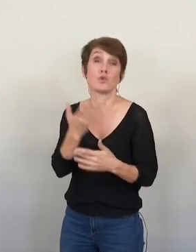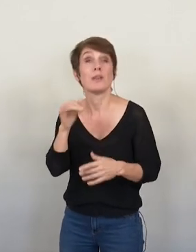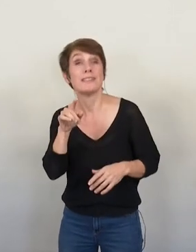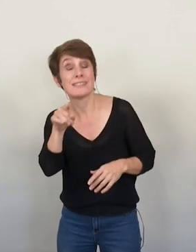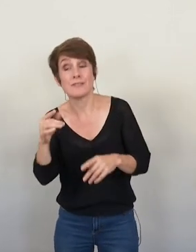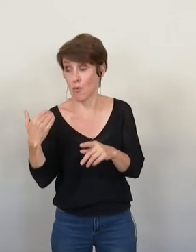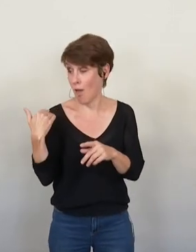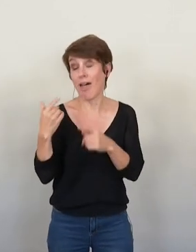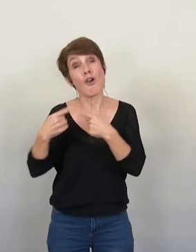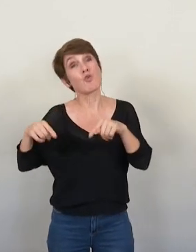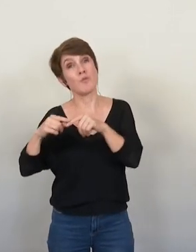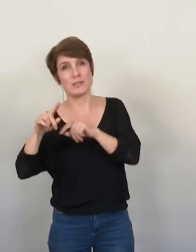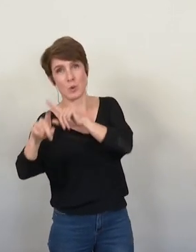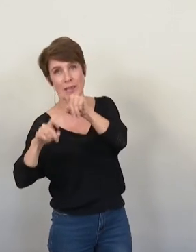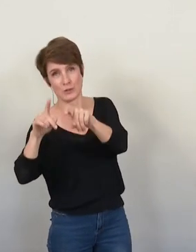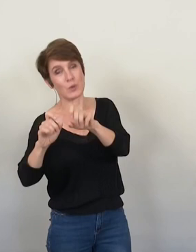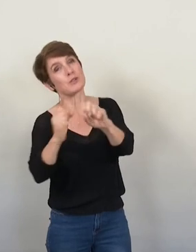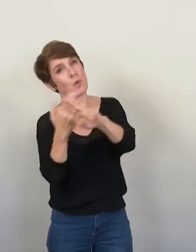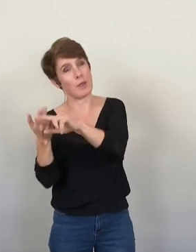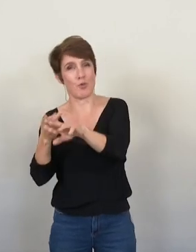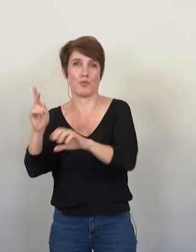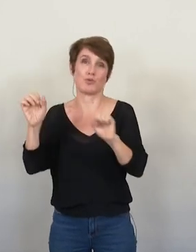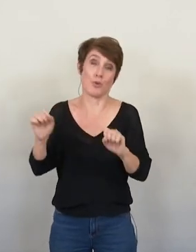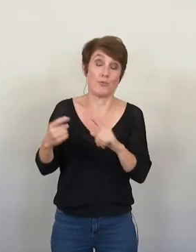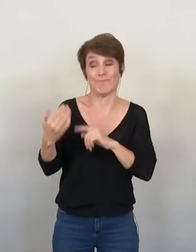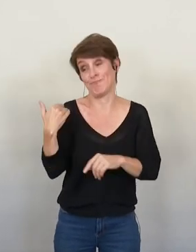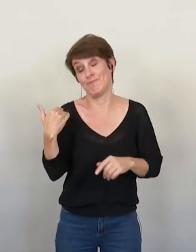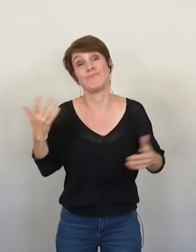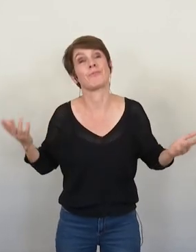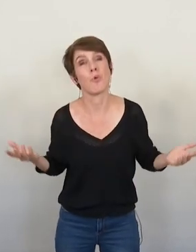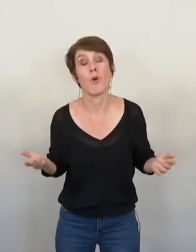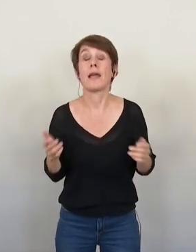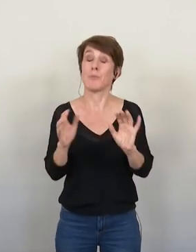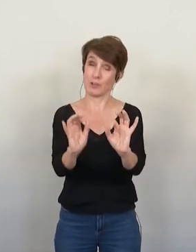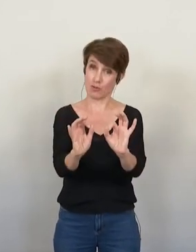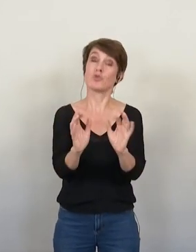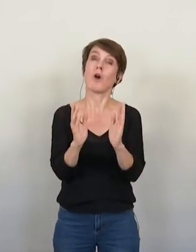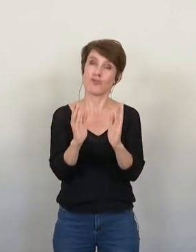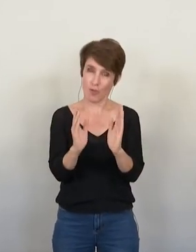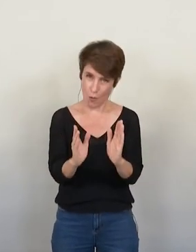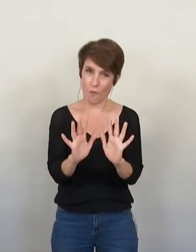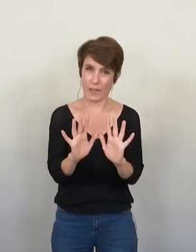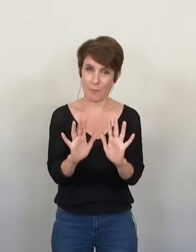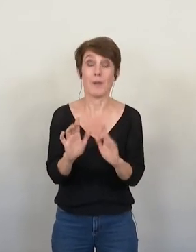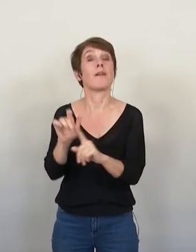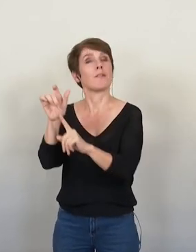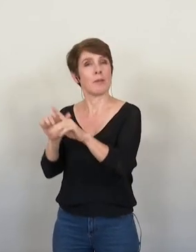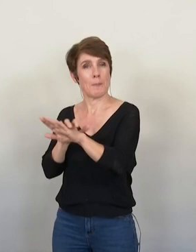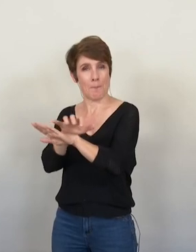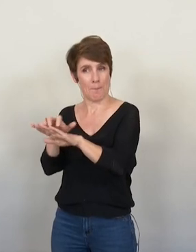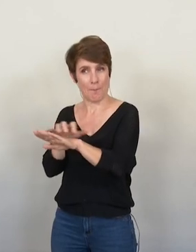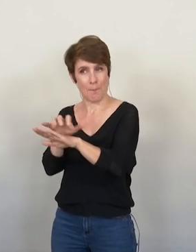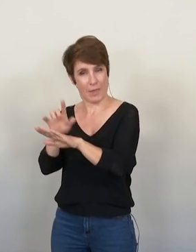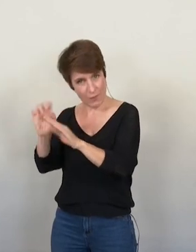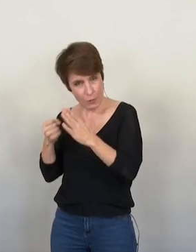commission vous auriez pu avoir plus de réponses mais je vous confirme qu'effectivement je vous confirme effectivement que le préfet va au fond sur